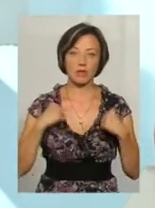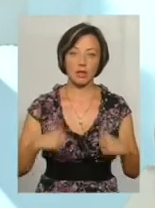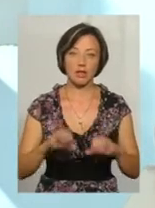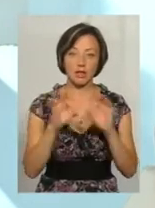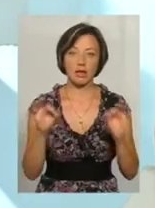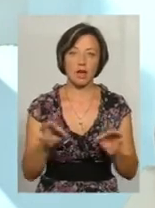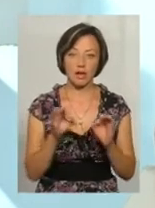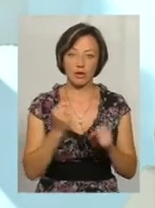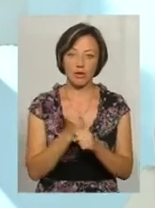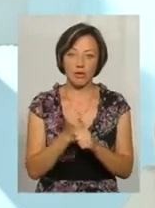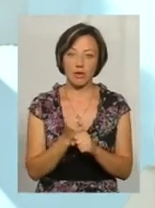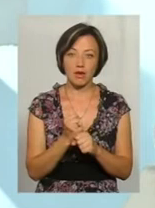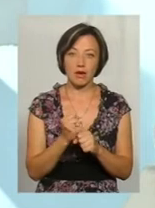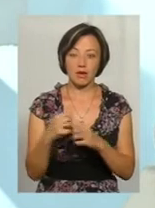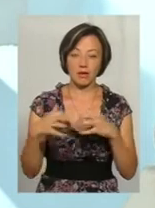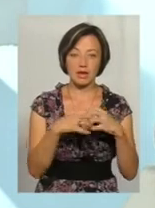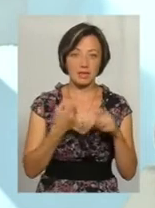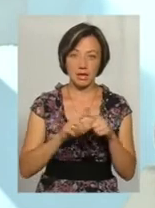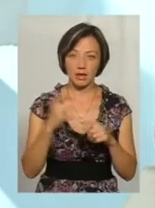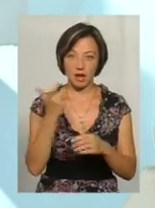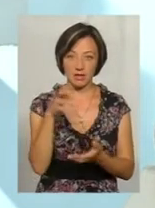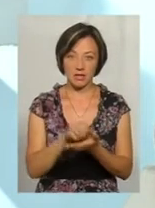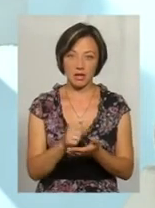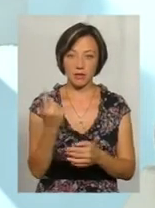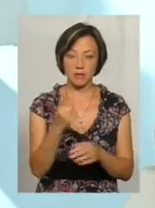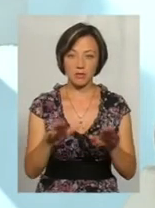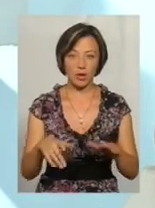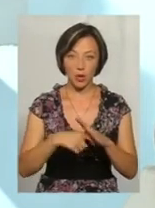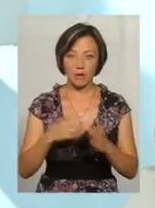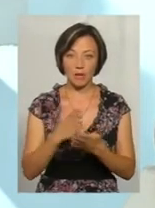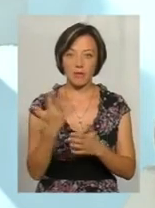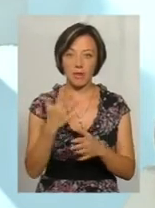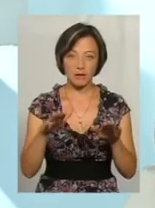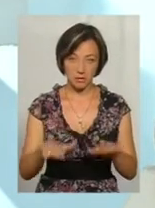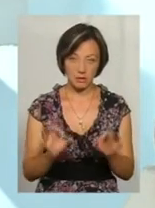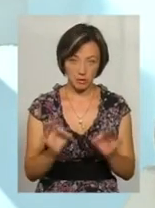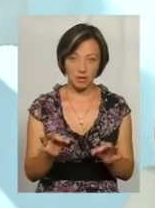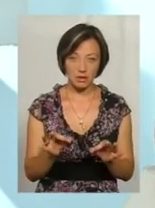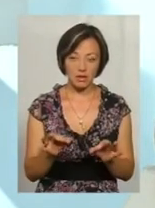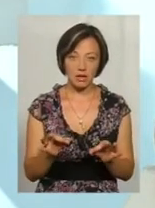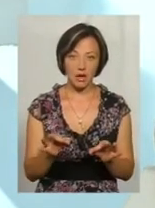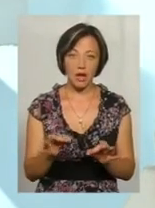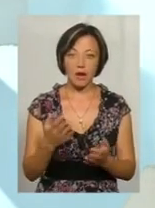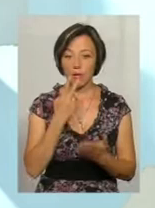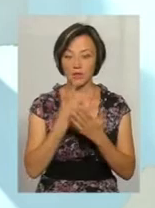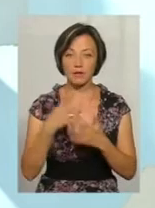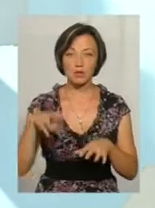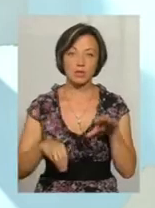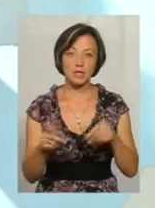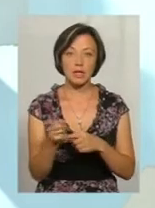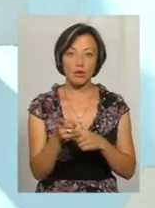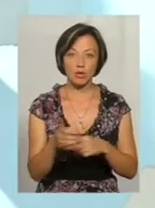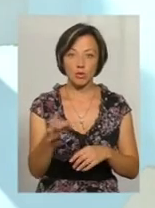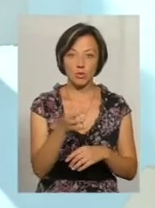ніяких маневрів не веде. Це ж не Харківська область, що зайняла перше місце, не Донецька, яке має п'яте місце, правильно? І навіть якщо ми подивимося наших сусідів,